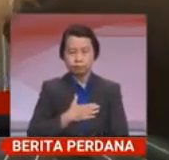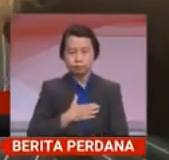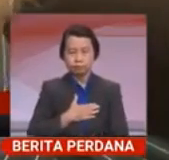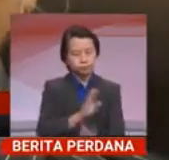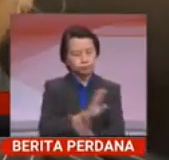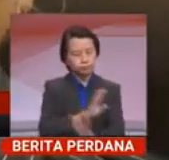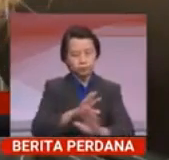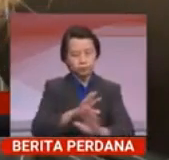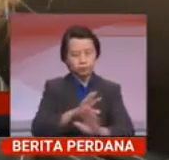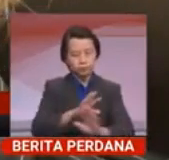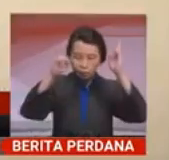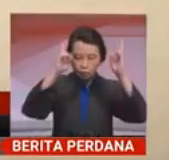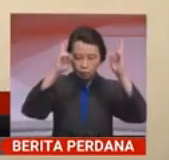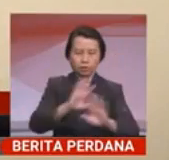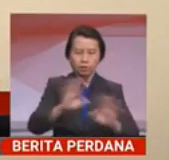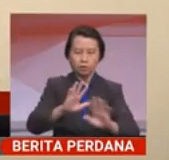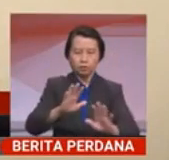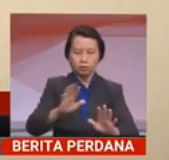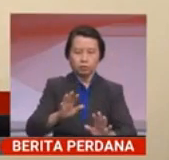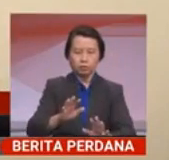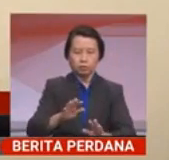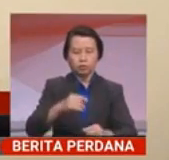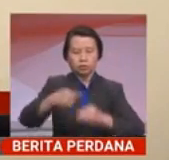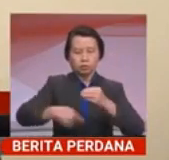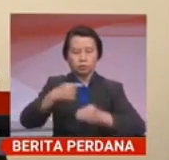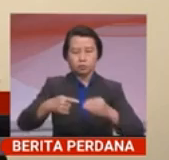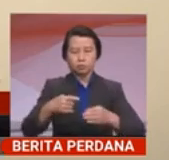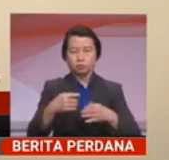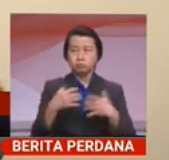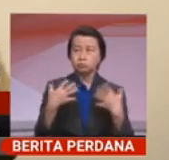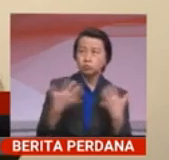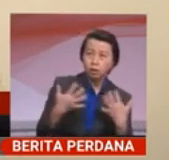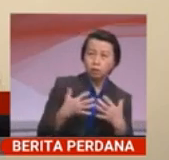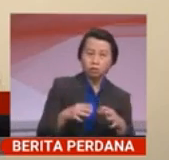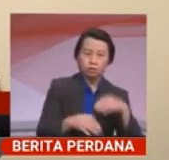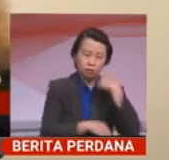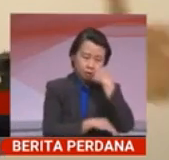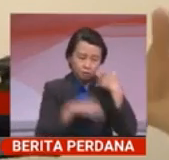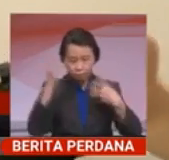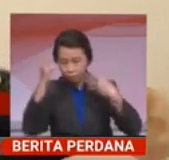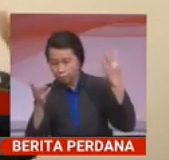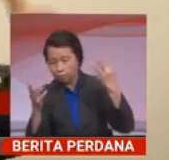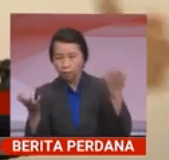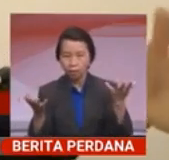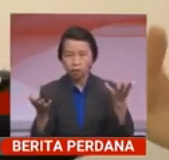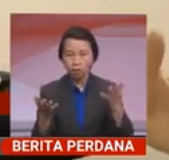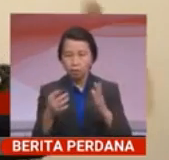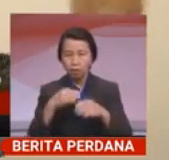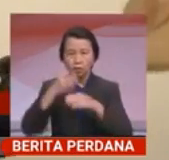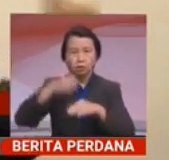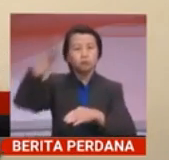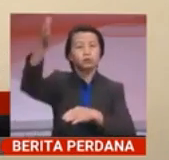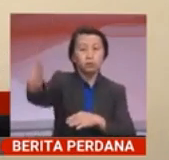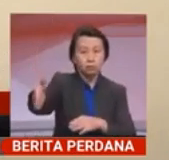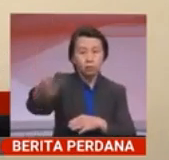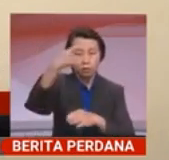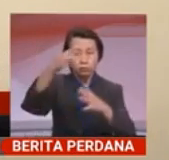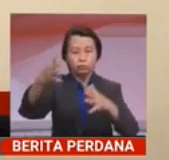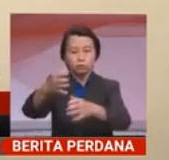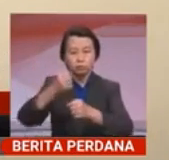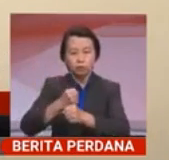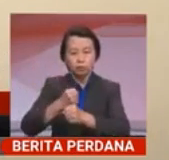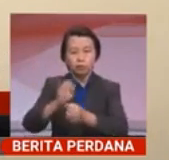jangan merisaulah aspek ini tentang ketakutan, kebimbangan untuk tampil ke hadapan untuk